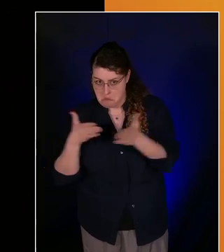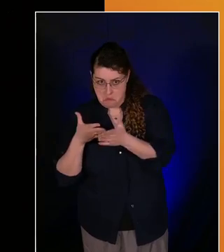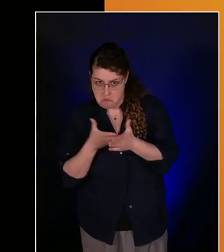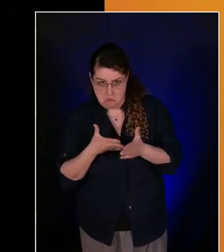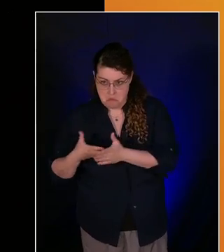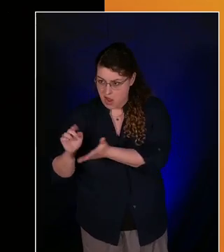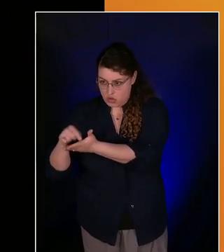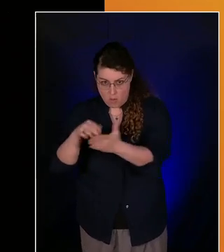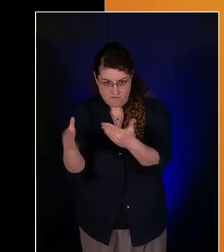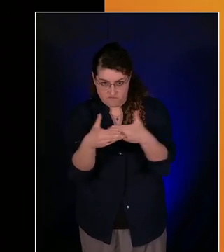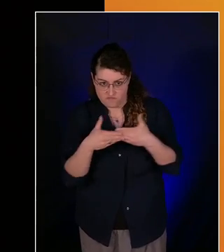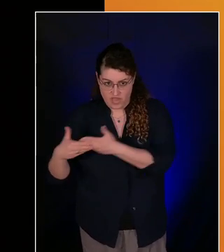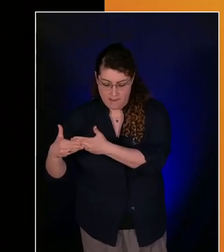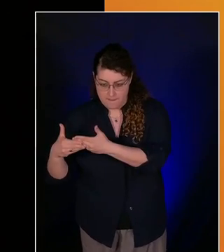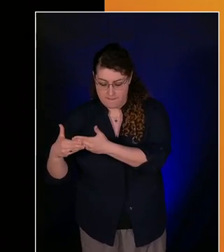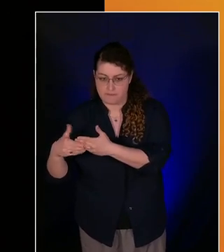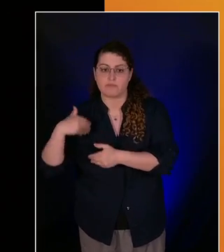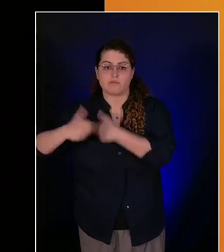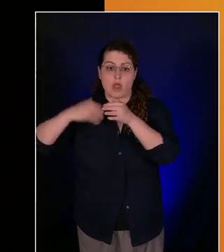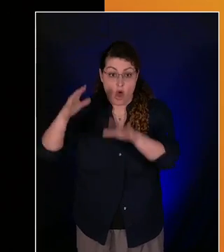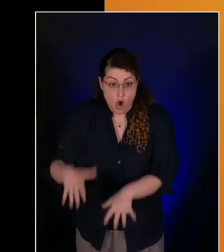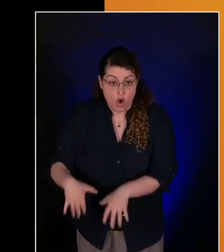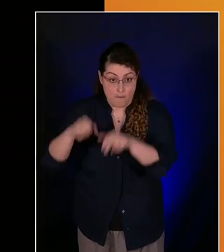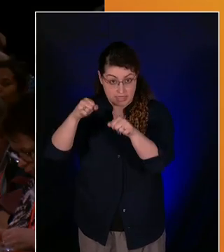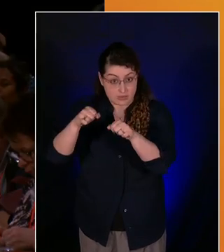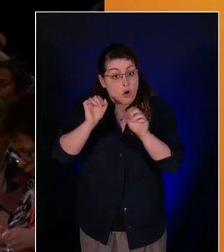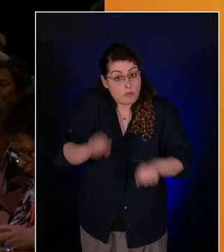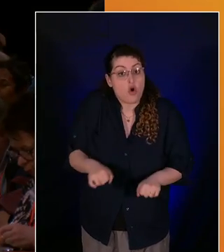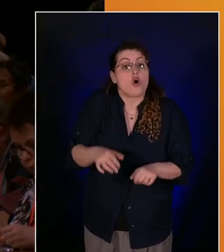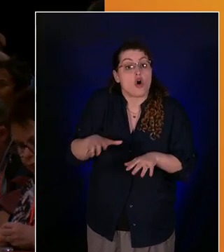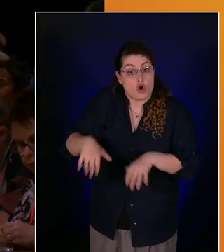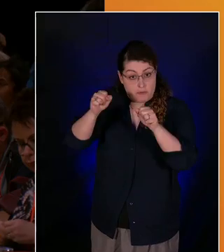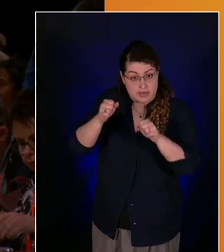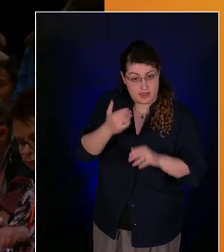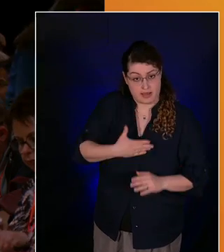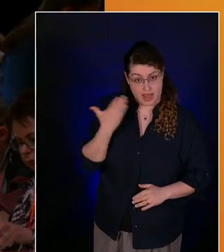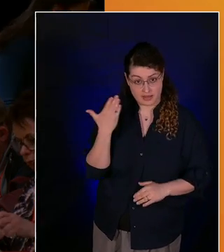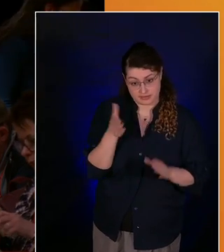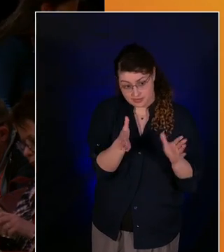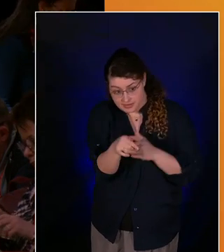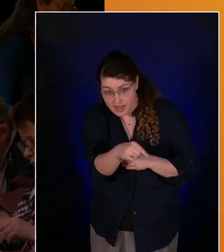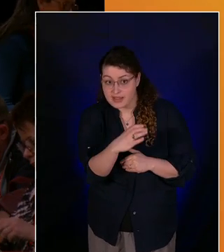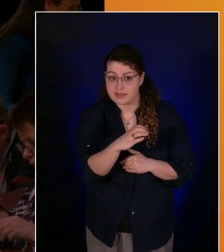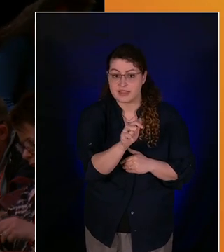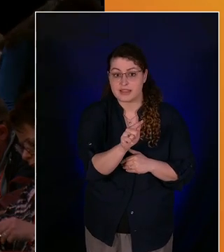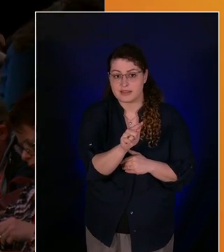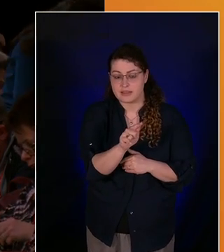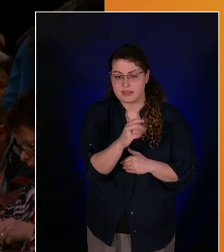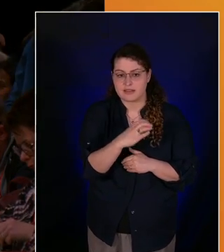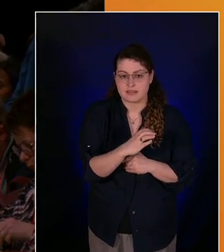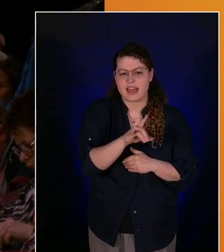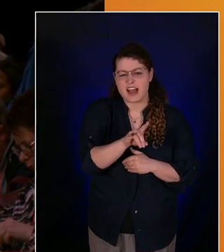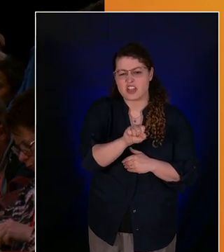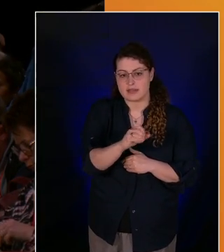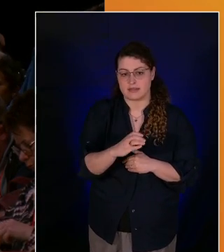complètement fermés quand il y a eu une reprise dans le cinéma il y a pu avoir une reprise parce que il y avait une instance dans laquelle un C CTA de branche dans laquelle on a